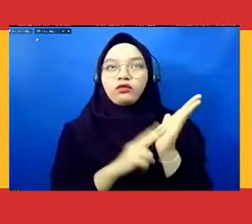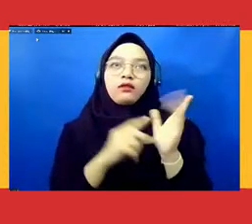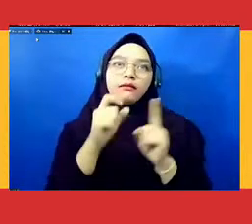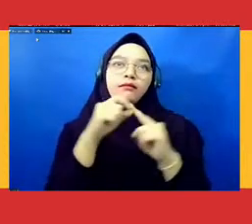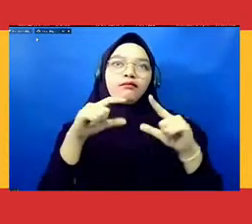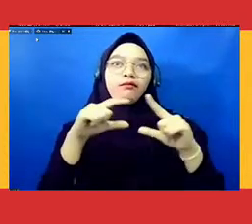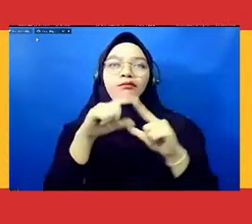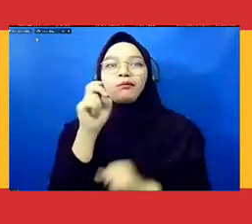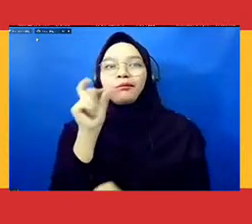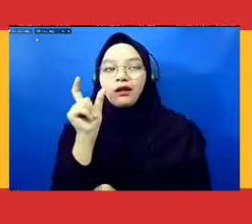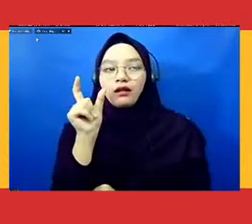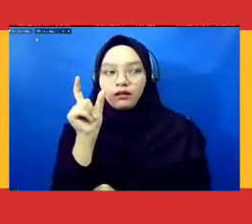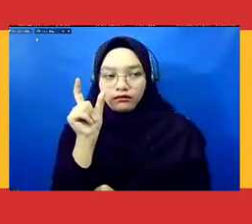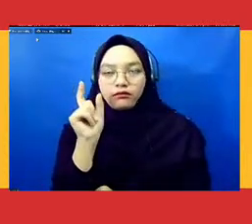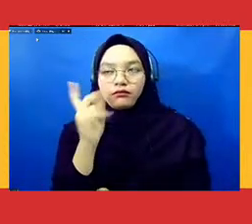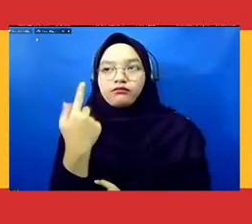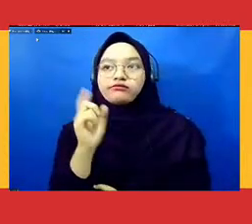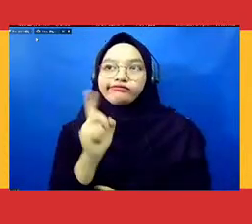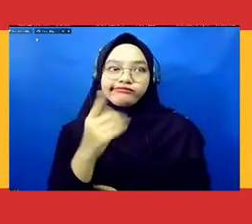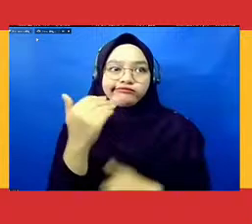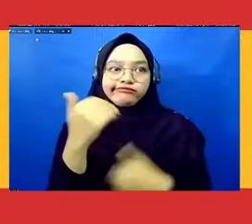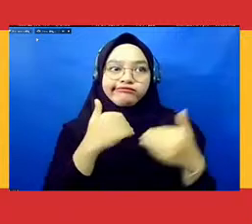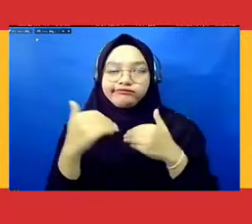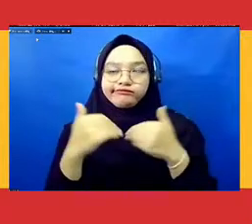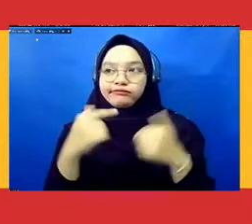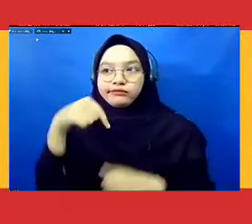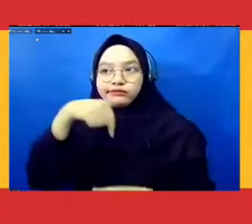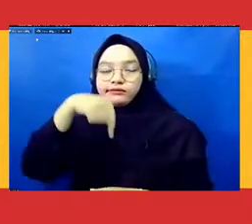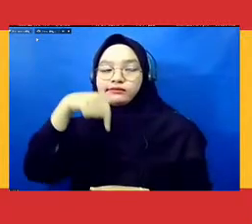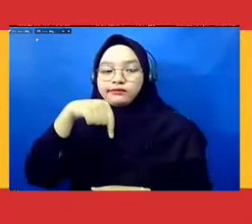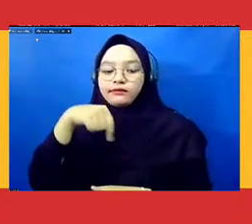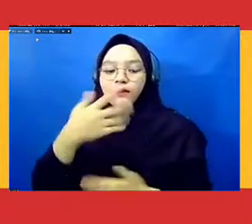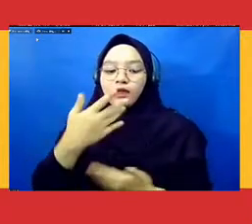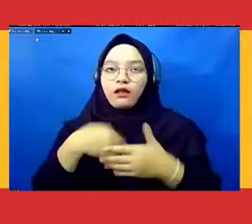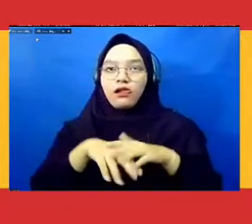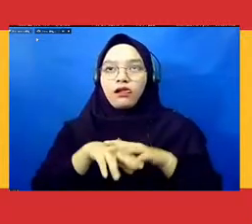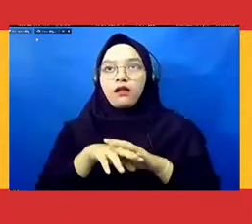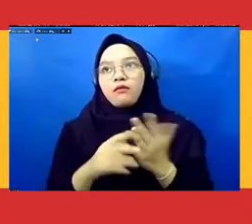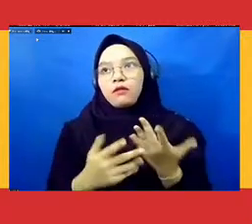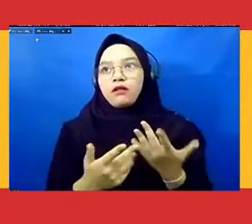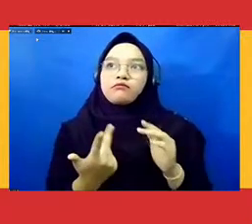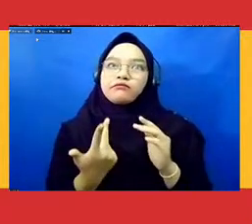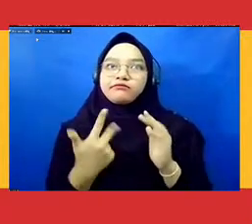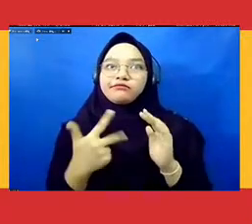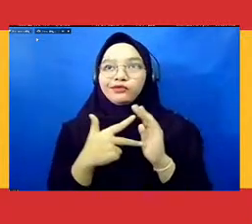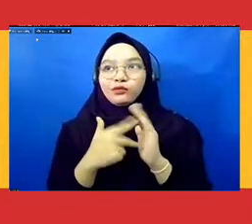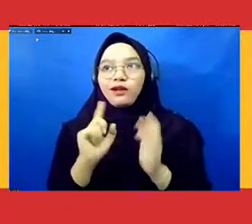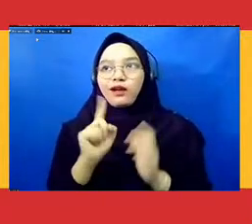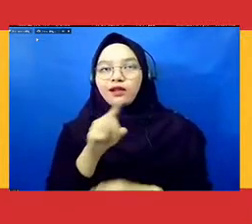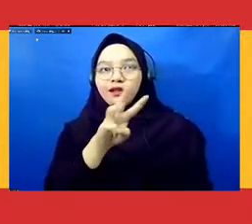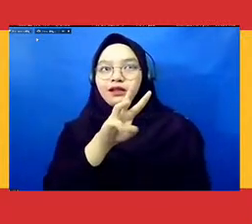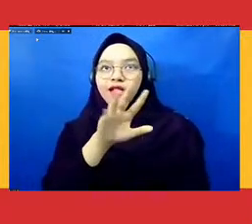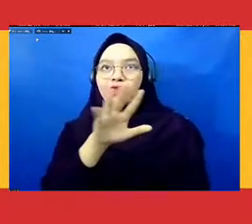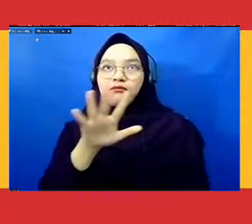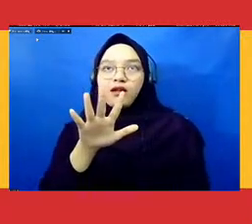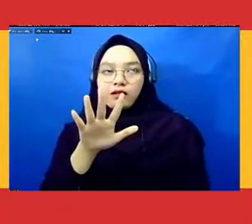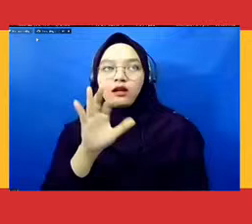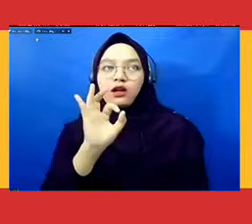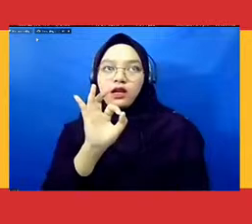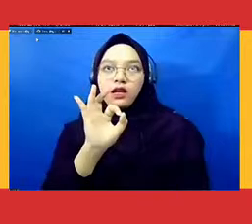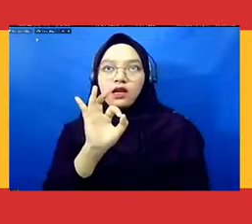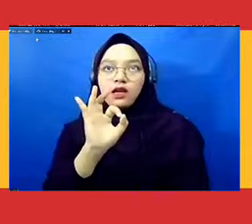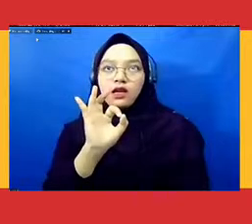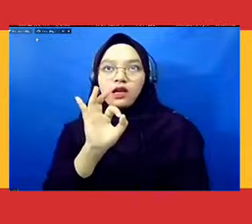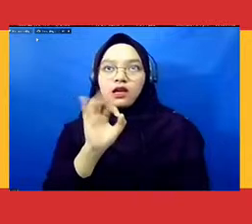Kemudian yang hadir di sini kalau di virtual itu ada 35. Slide, saya akan